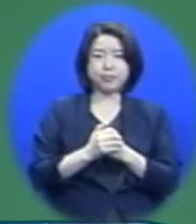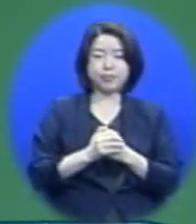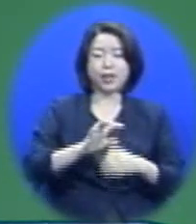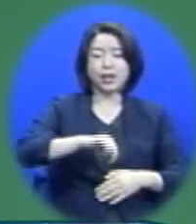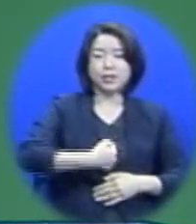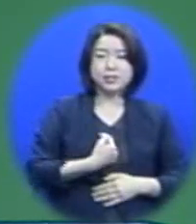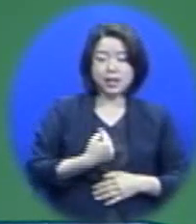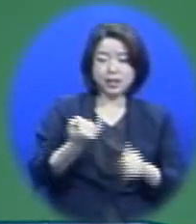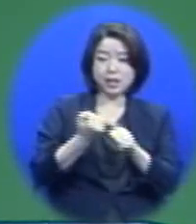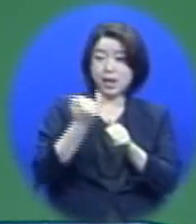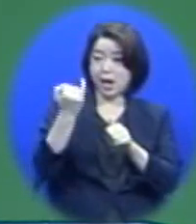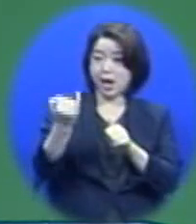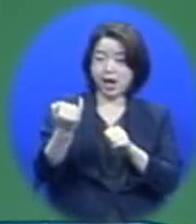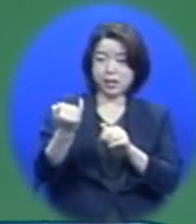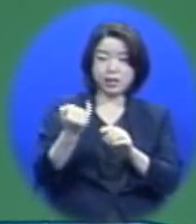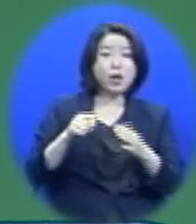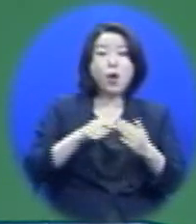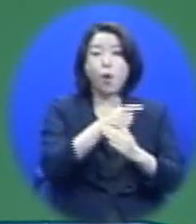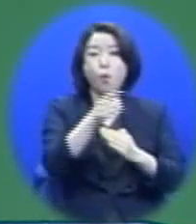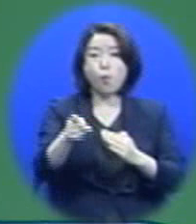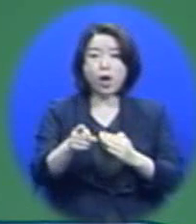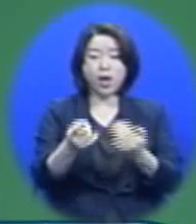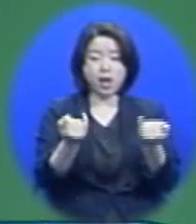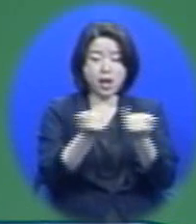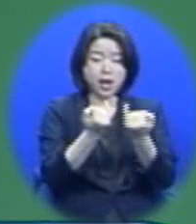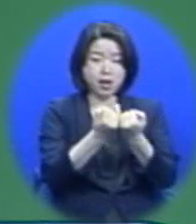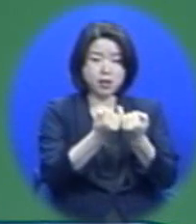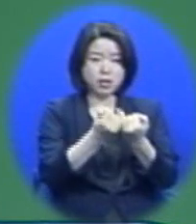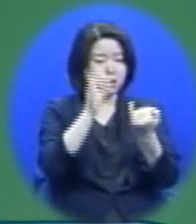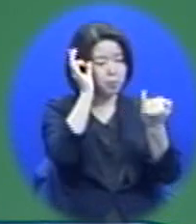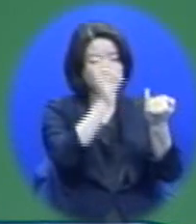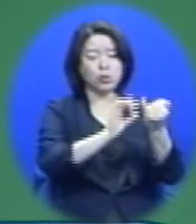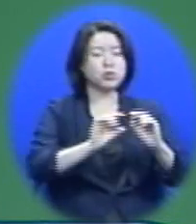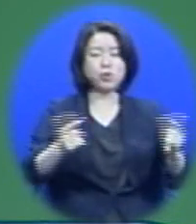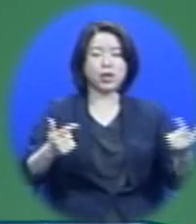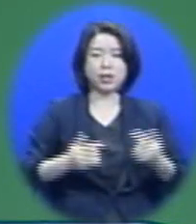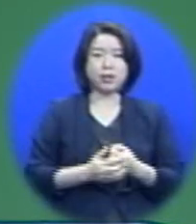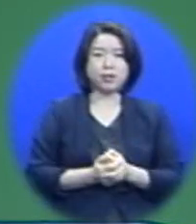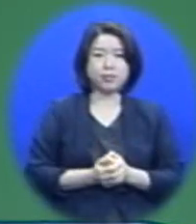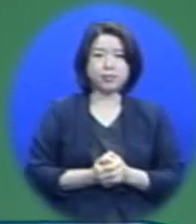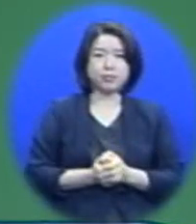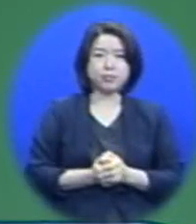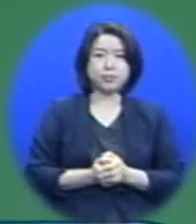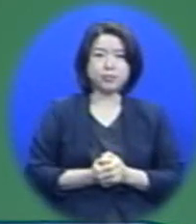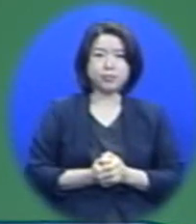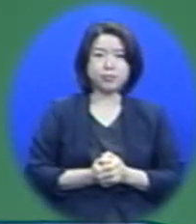자기 아내 외에 다른 여자에게 쳐다보지도 않겠다.